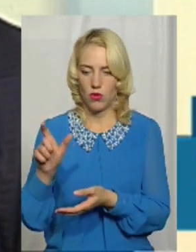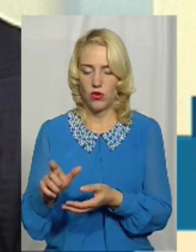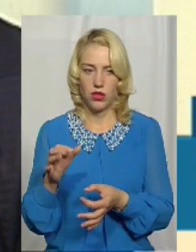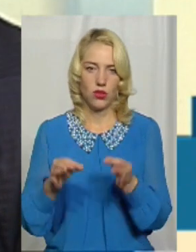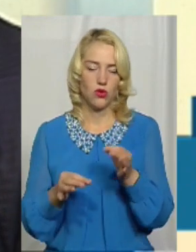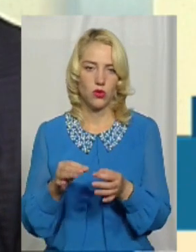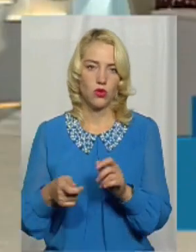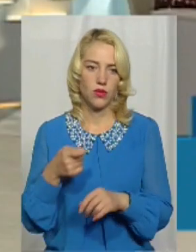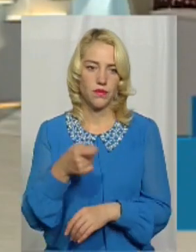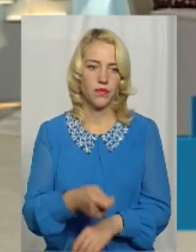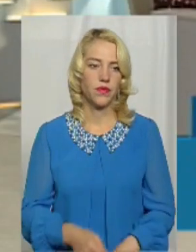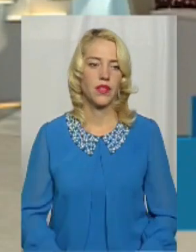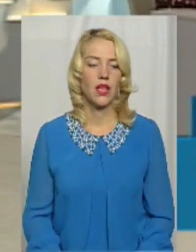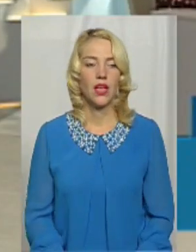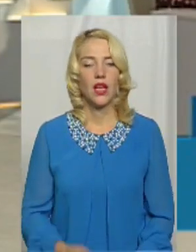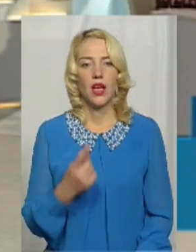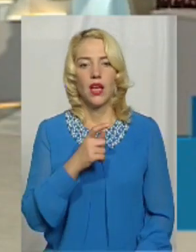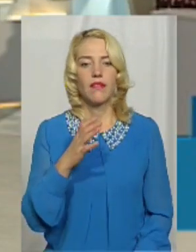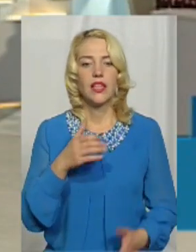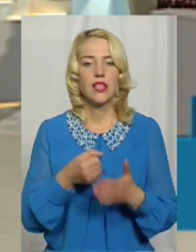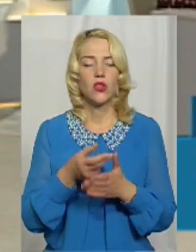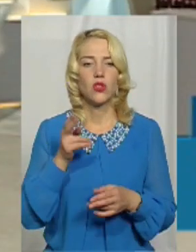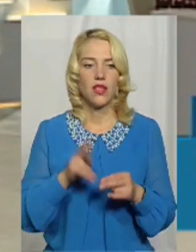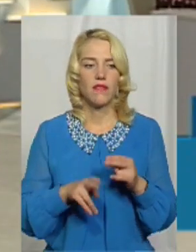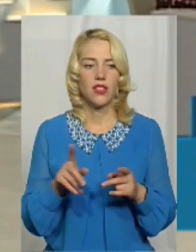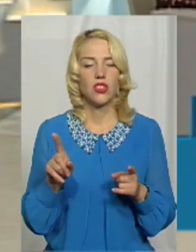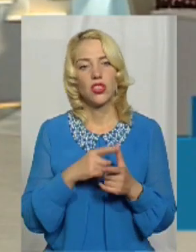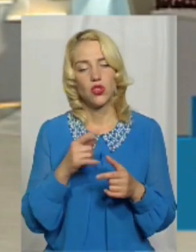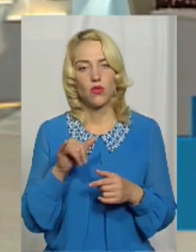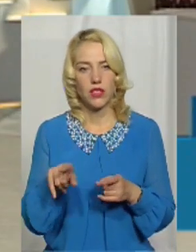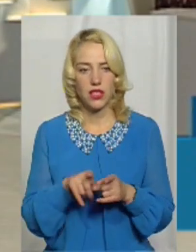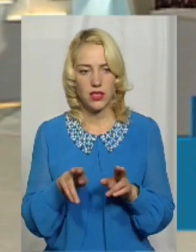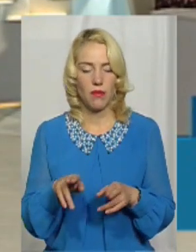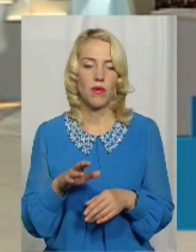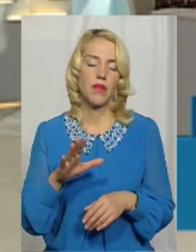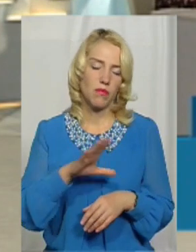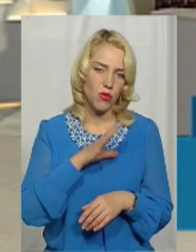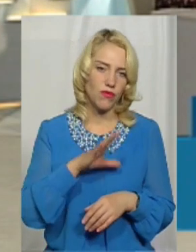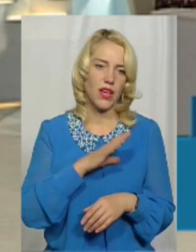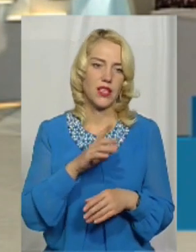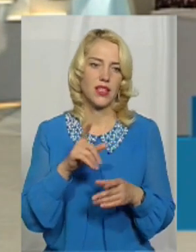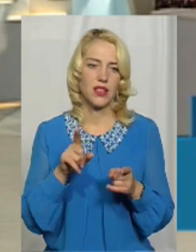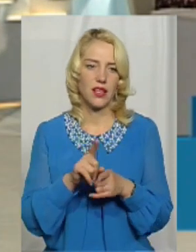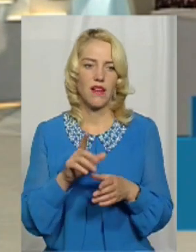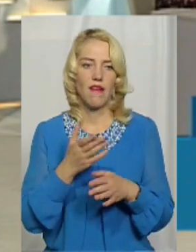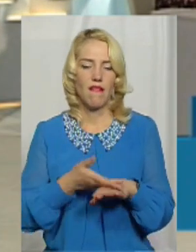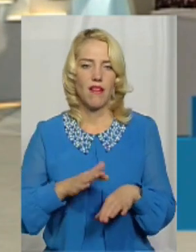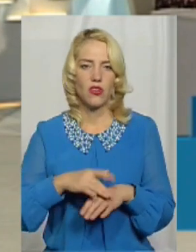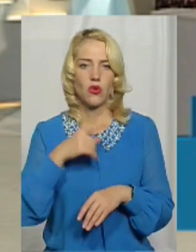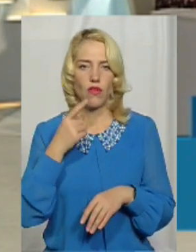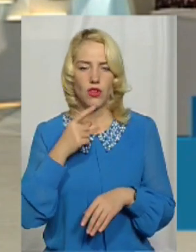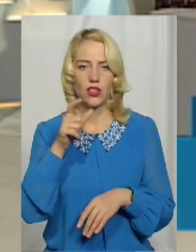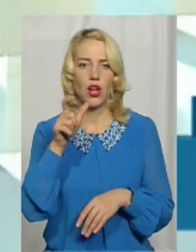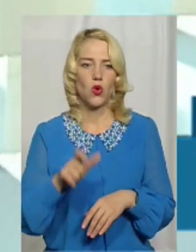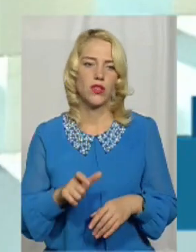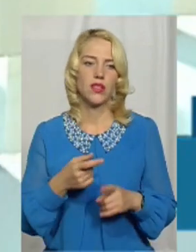що... Пане Володимире, вже завершимо, хвилинка до завершення. Чи у вас так само? Так само. Буває, звичайно, досить важко говорити